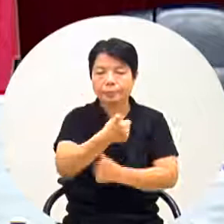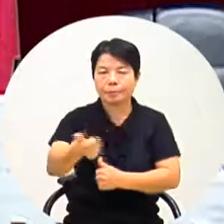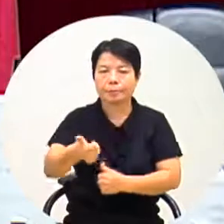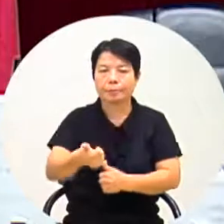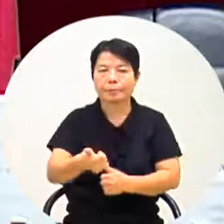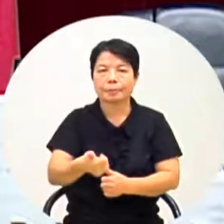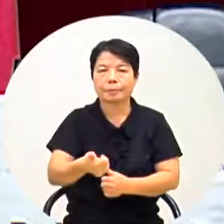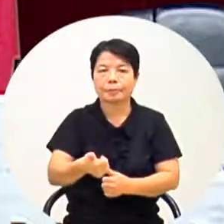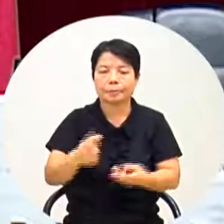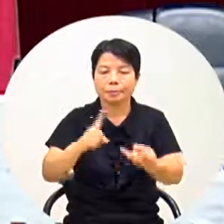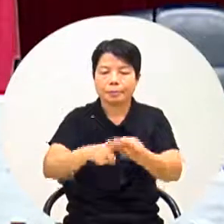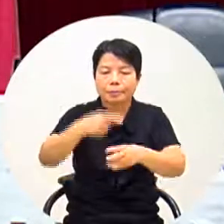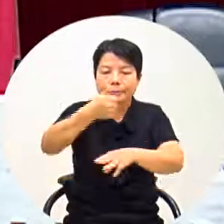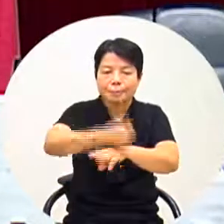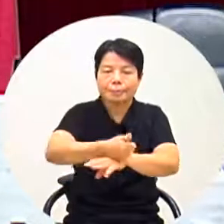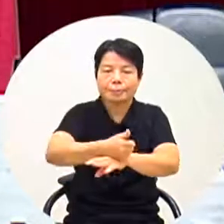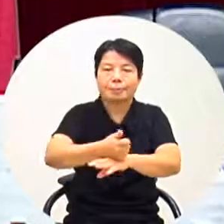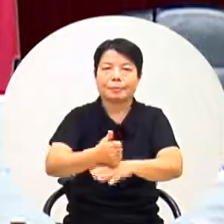主席台。